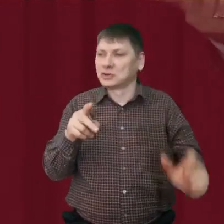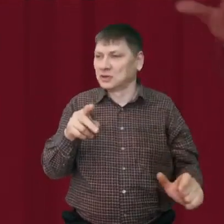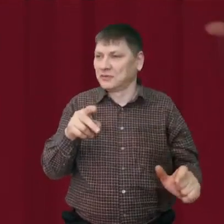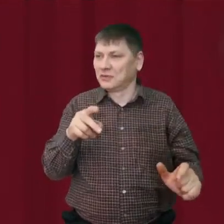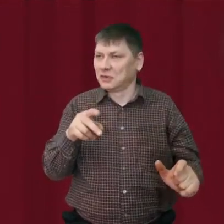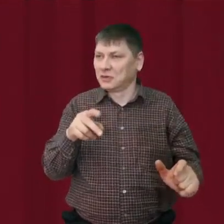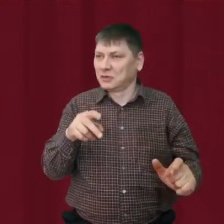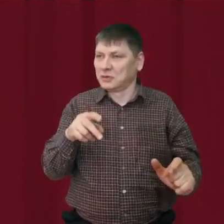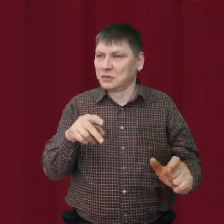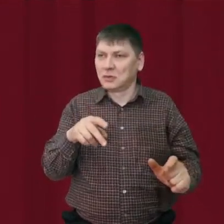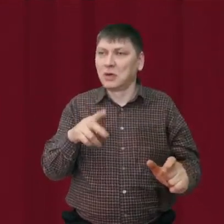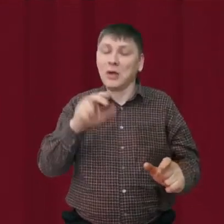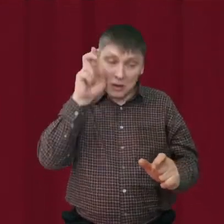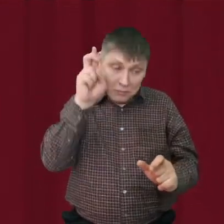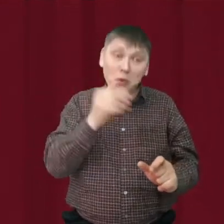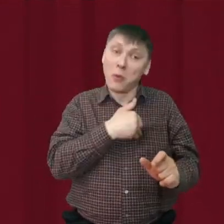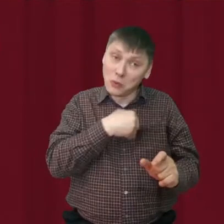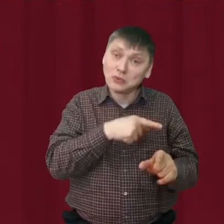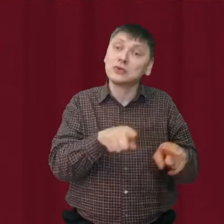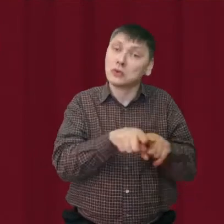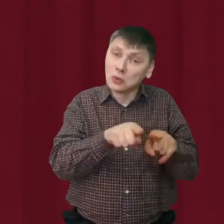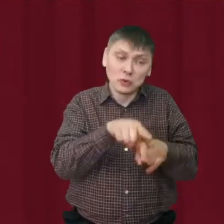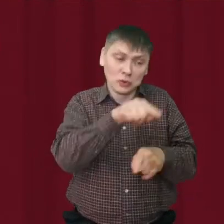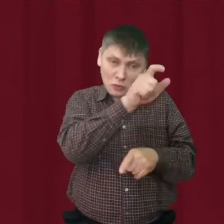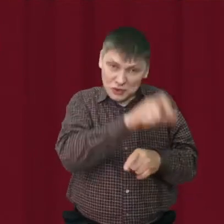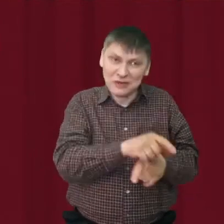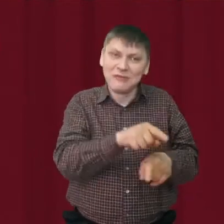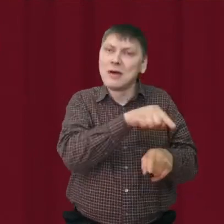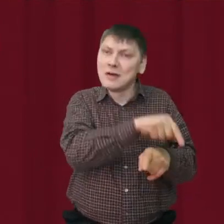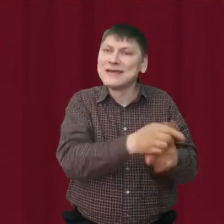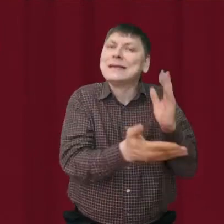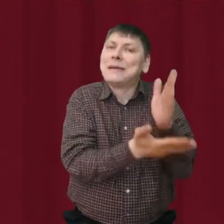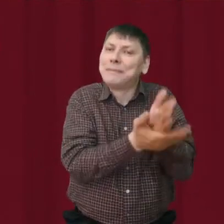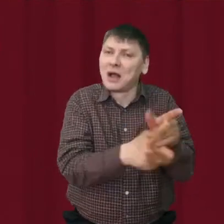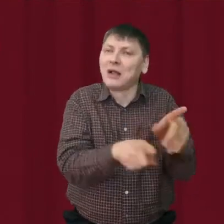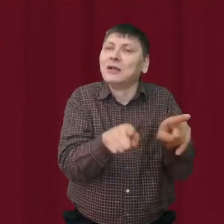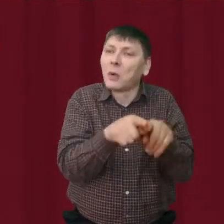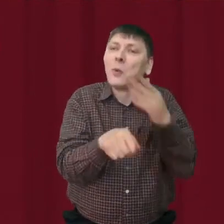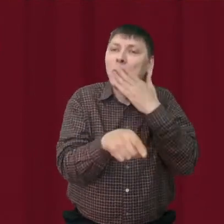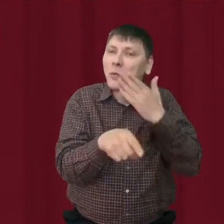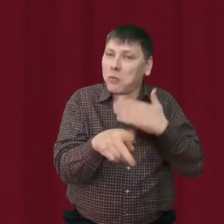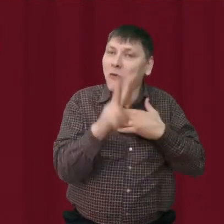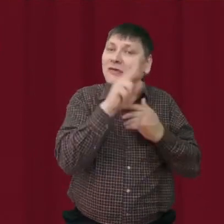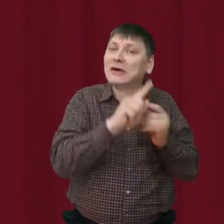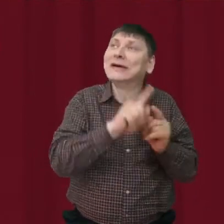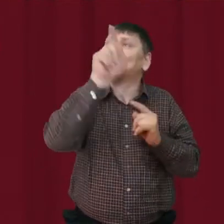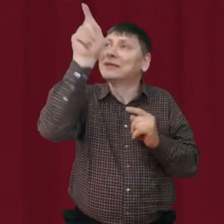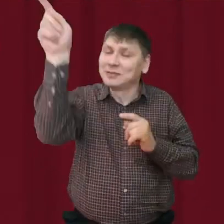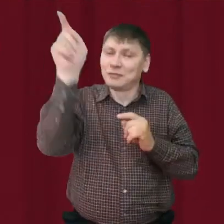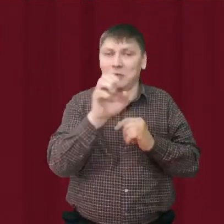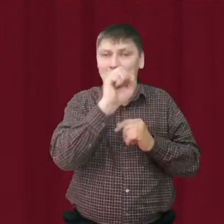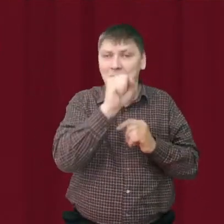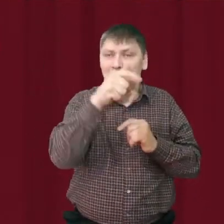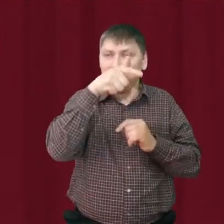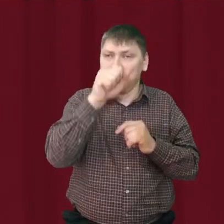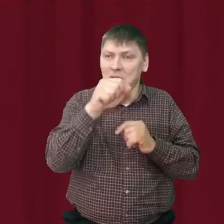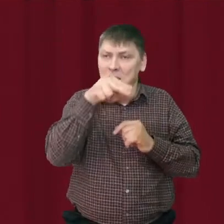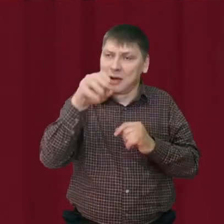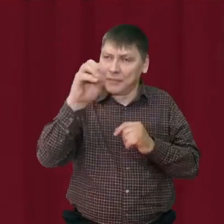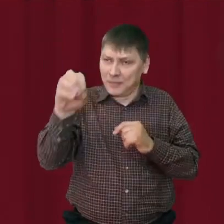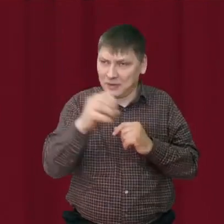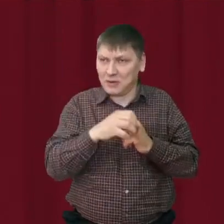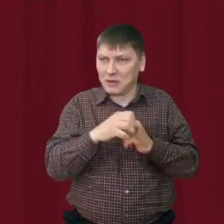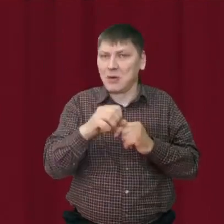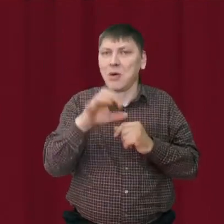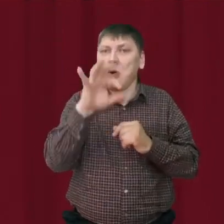любви, которую Бог ожидает в каждом из нас, чтобы мы проявляли ее в нашей жизни если мы хотим следовать Его примеру.